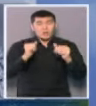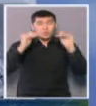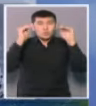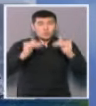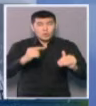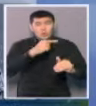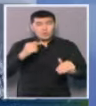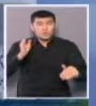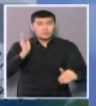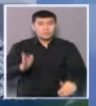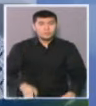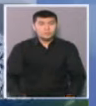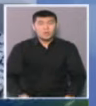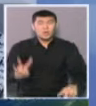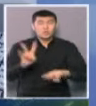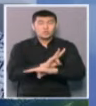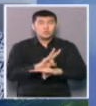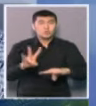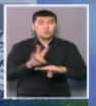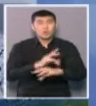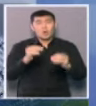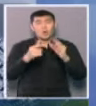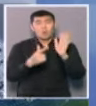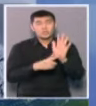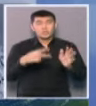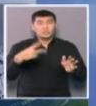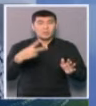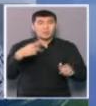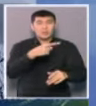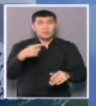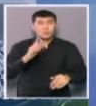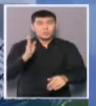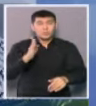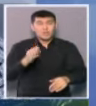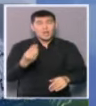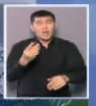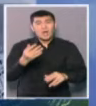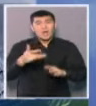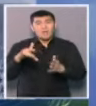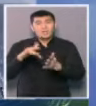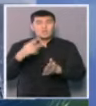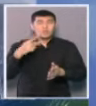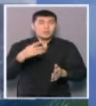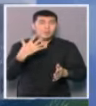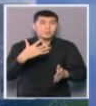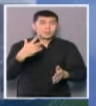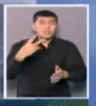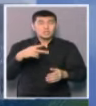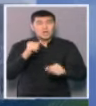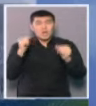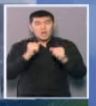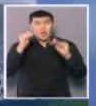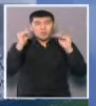төмендеуі күтілуде. Түнде 17-22 градус, шығыста және солтүстікте 25-27 аязға